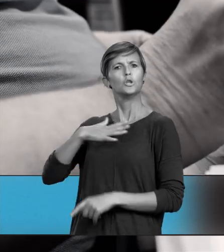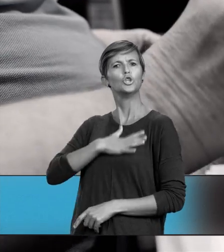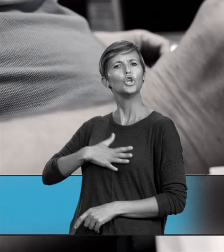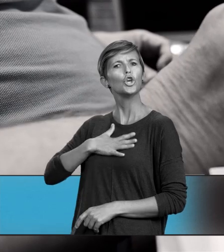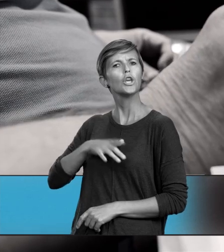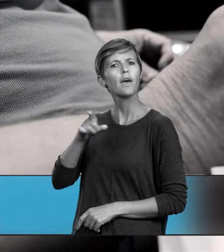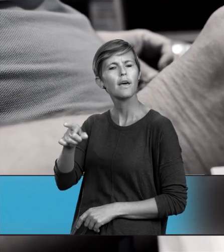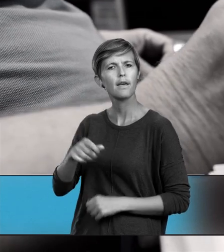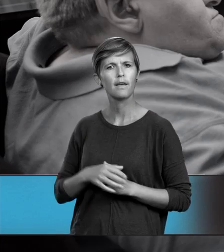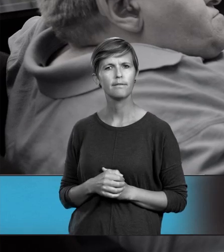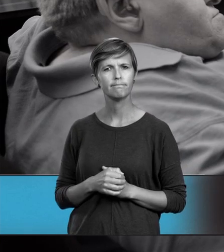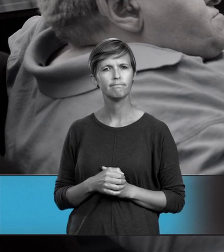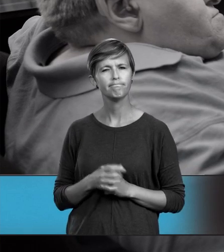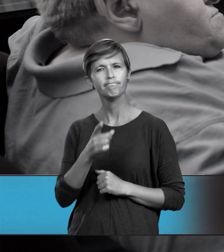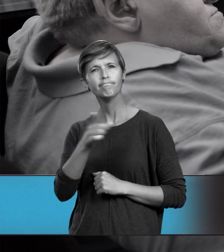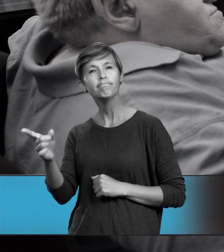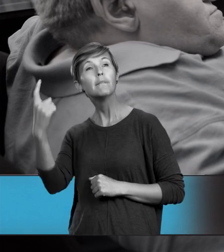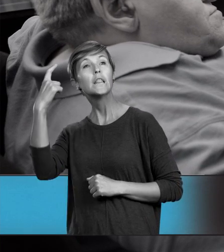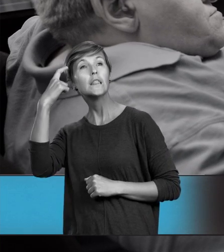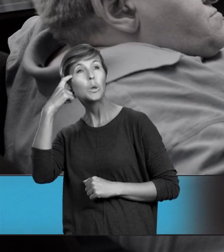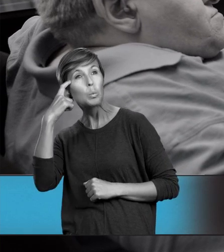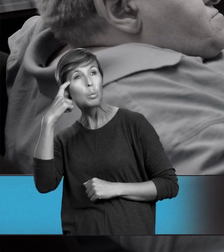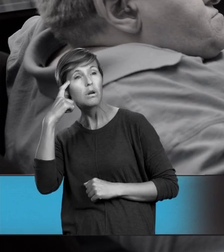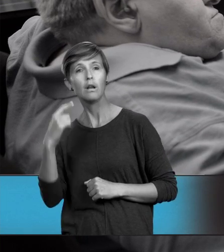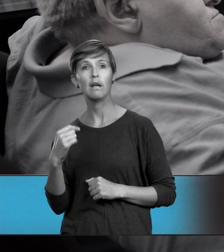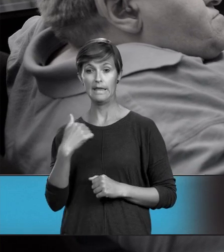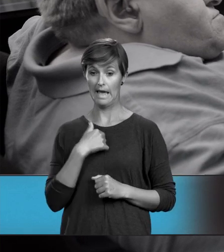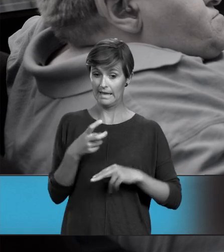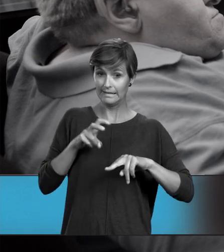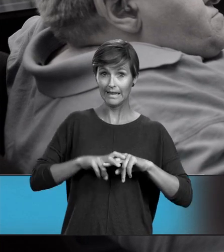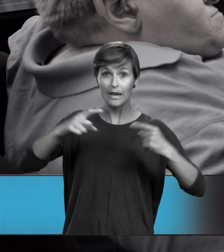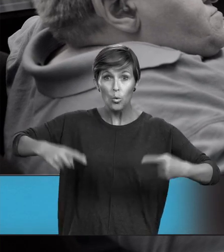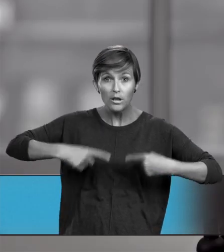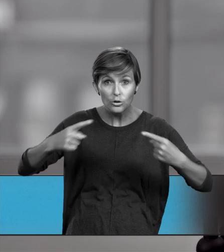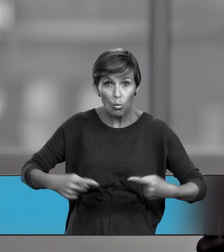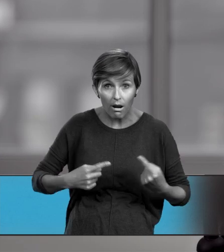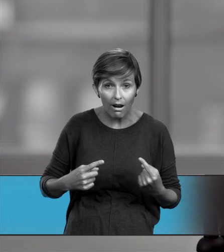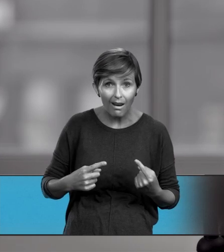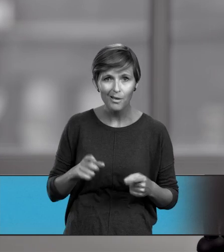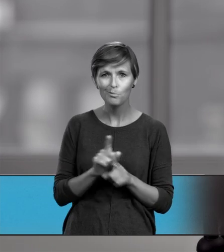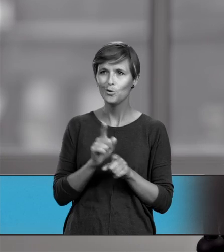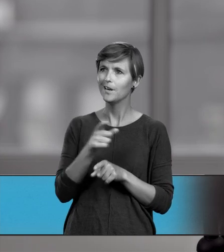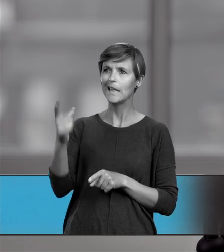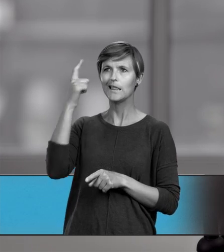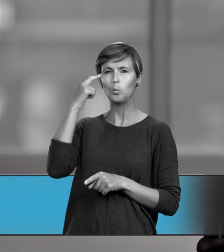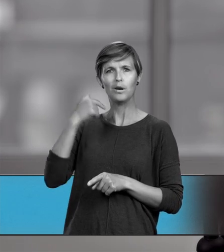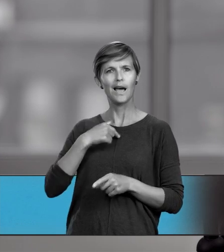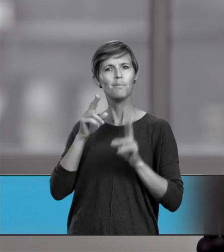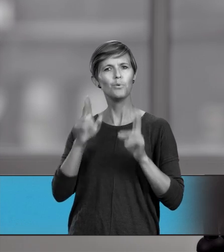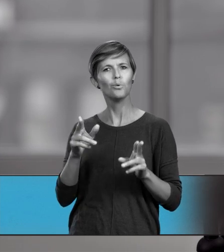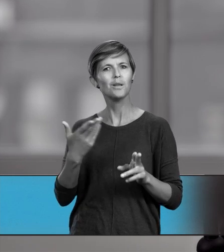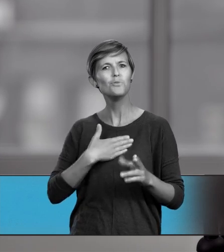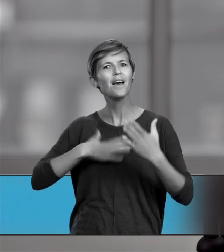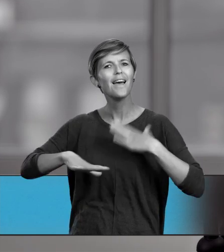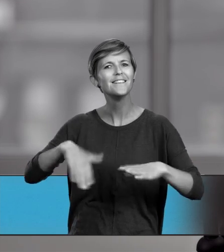syke. Man tror at fordi at jeg sitter i rullestol, også er en veldig stor